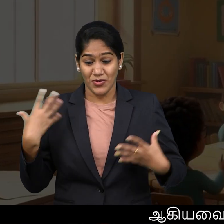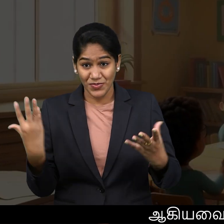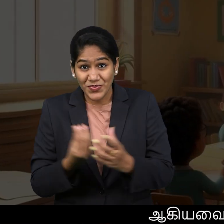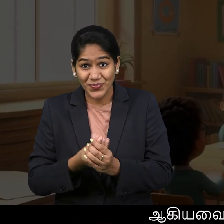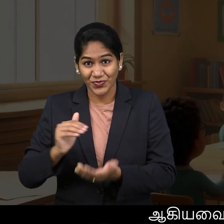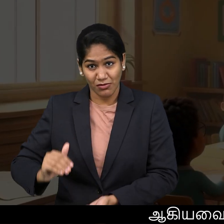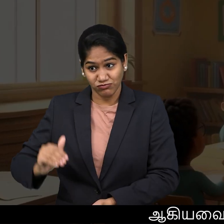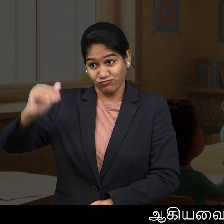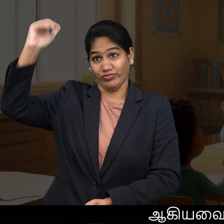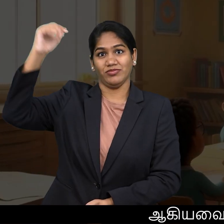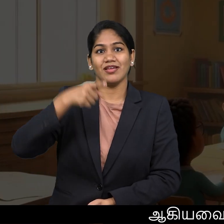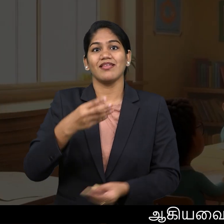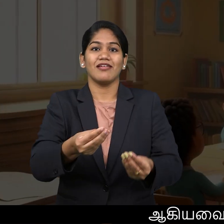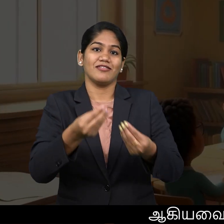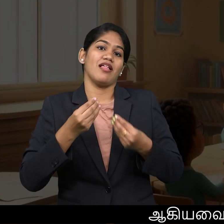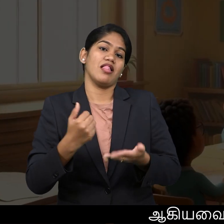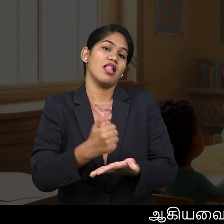வளர உதவுகின்றன.